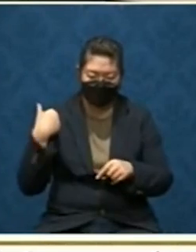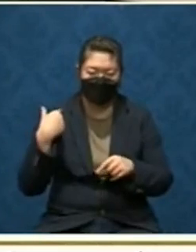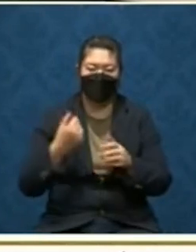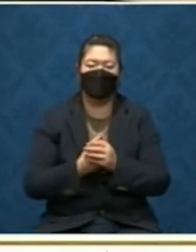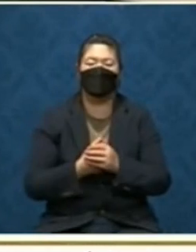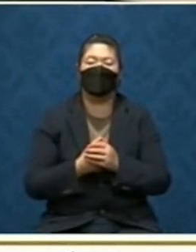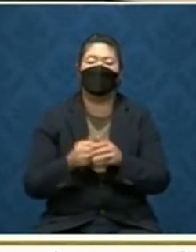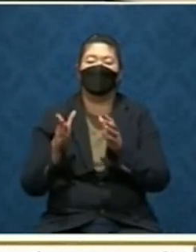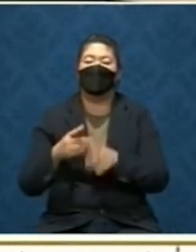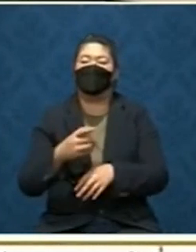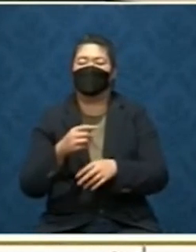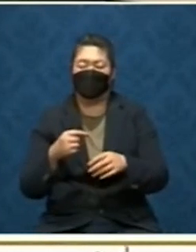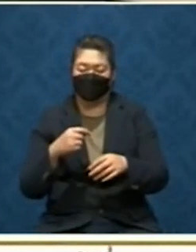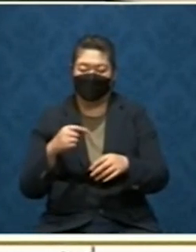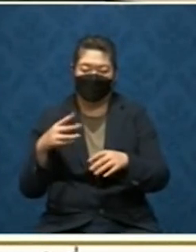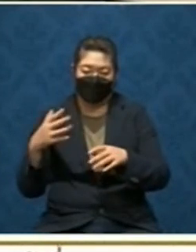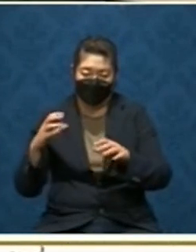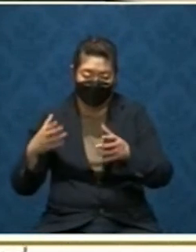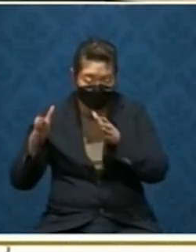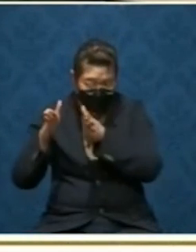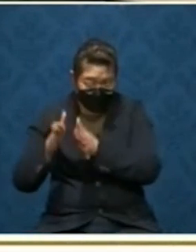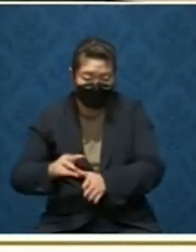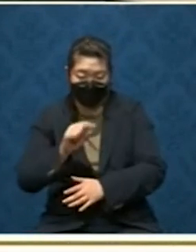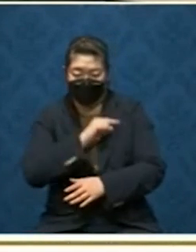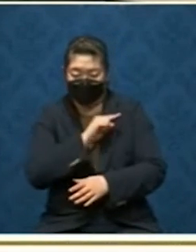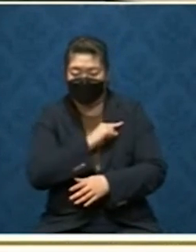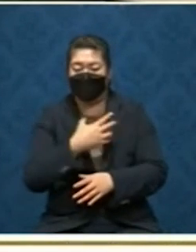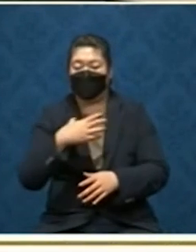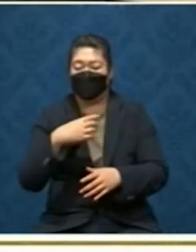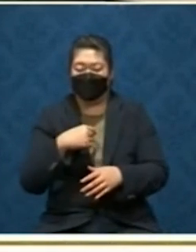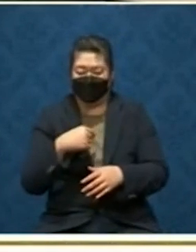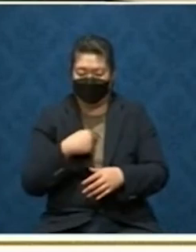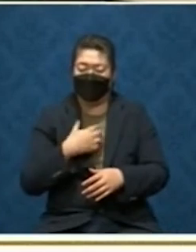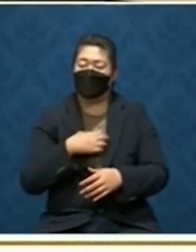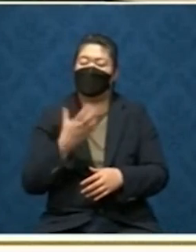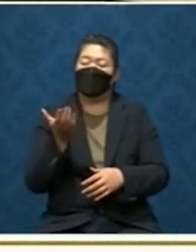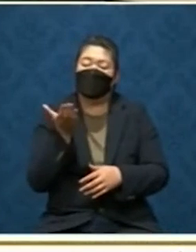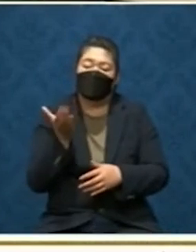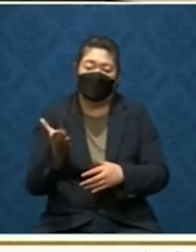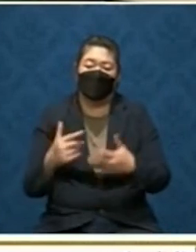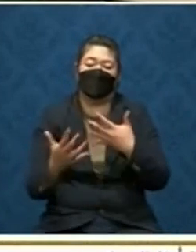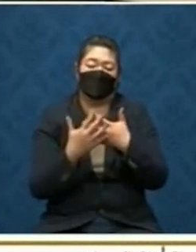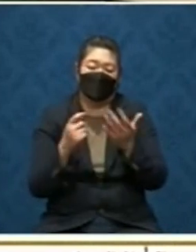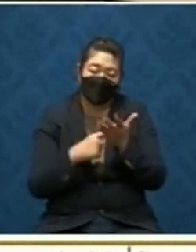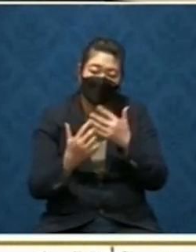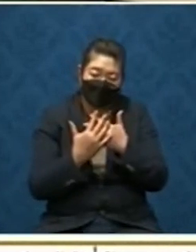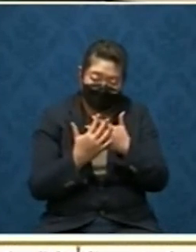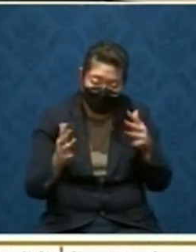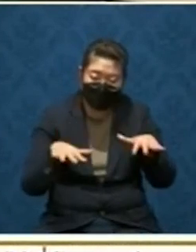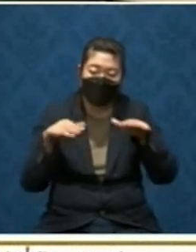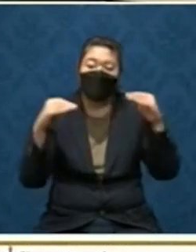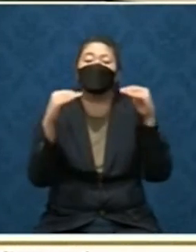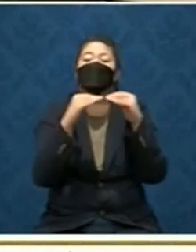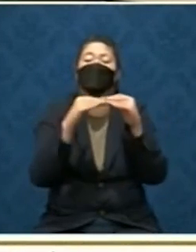กิดขึ้นโดยคืนสิทธิการประกันตัวซึ่งเป็นสิทธิตามรัฐธรรมนูญให้คุณแบมและคุณตะวันและเพื่อนร่วมอุดมการณ์อีก15คนทัน